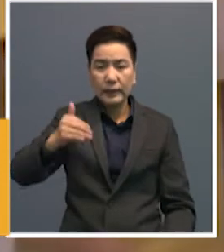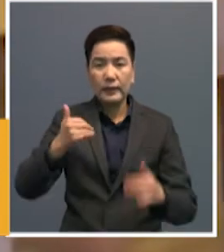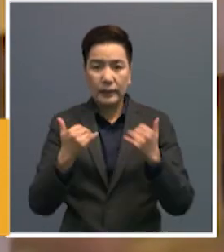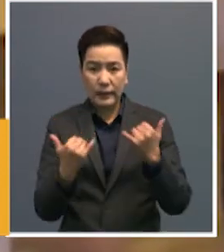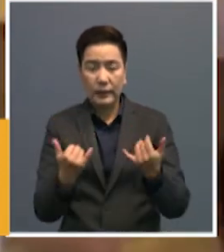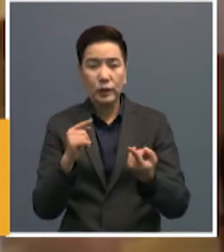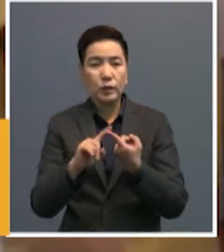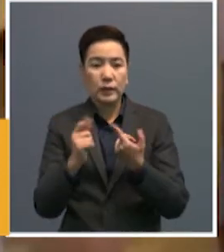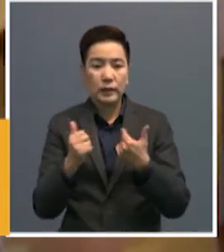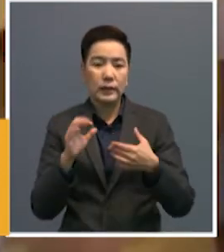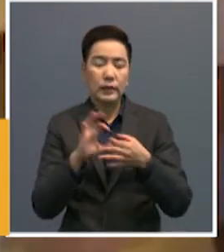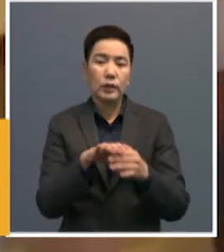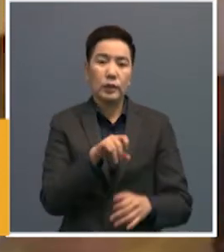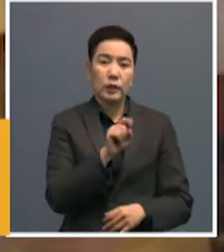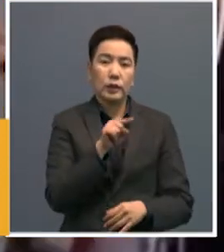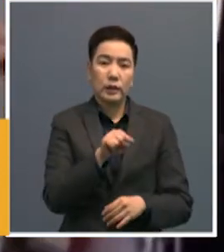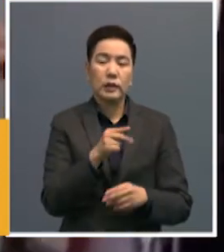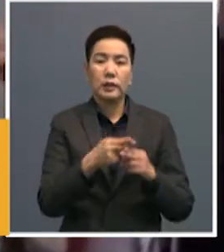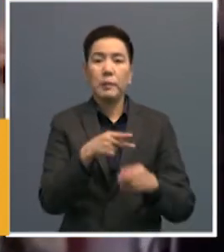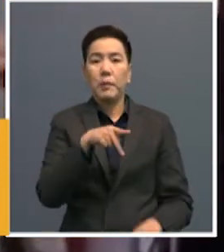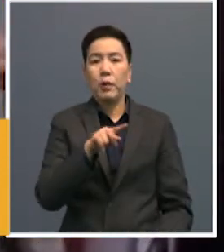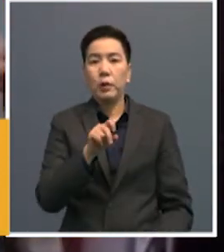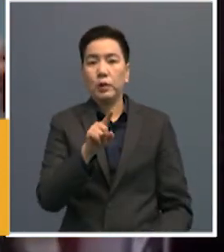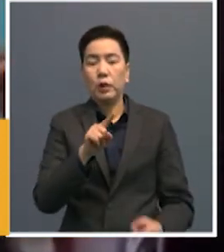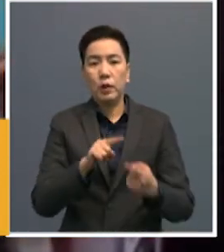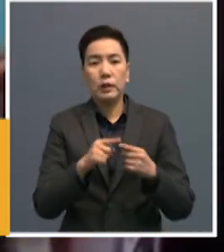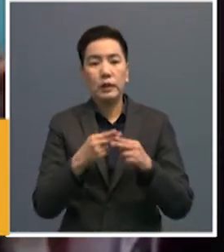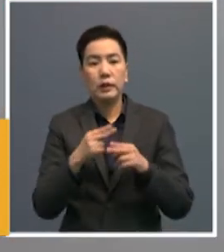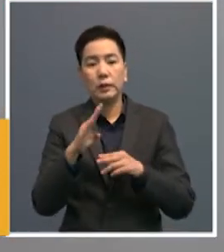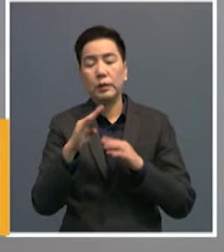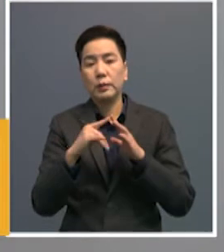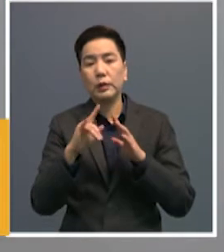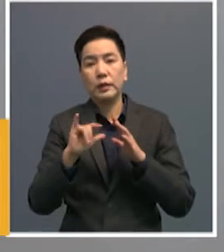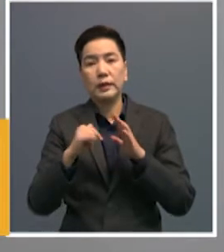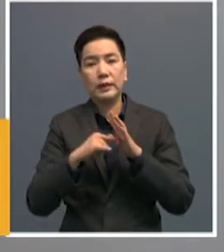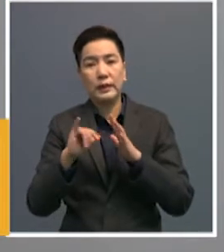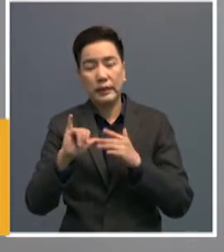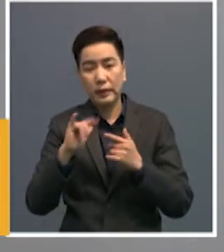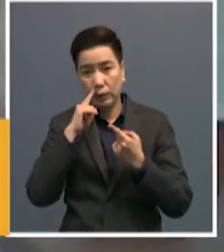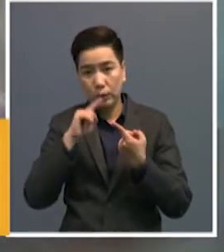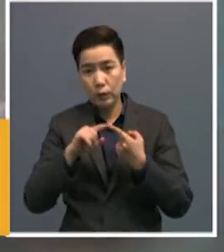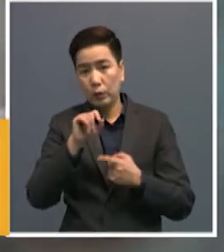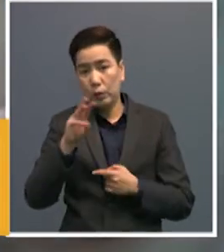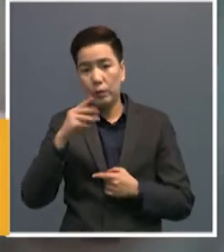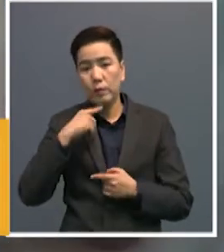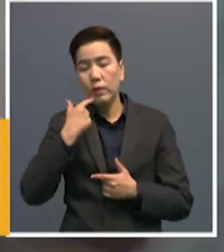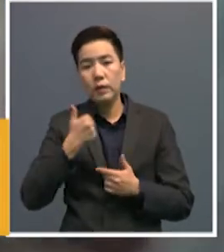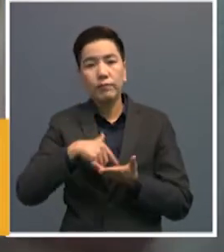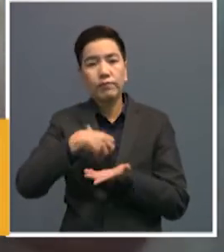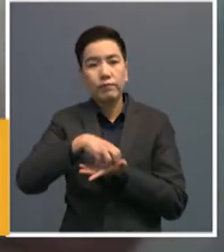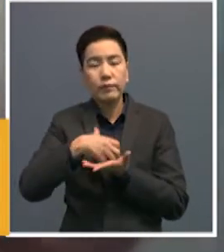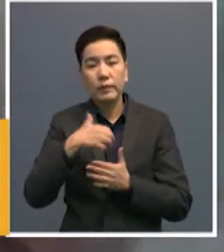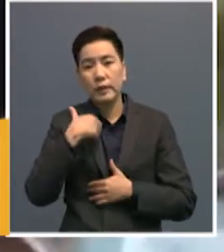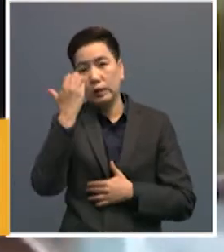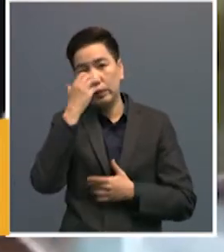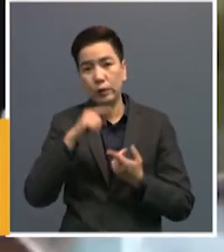นะครับเรื่องนี้ทางศาสตราจารย์ผู้ช่วยศาสตราจารย์นายแพทย์เฉลิมชัยบุญยะลีพรรณในฐานะสมาชิกวุฒิสภาครับได้กล่าวกับ